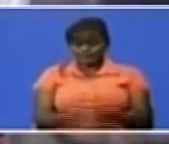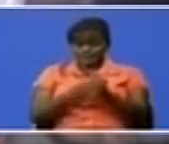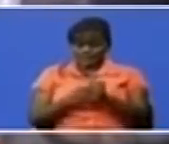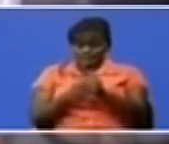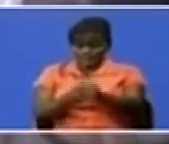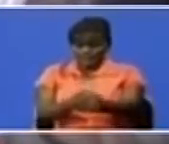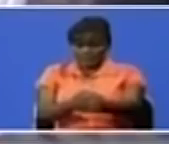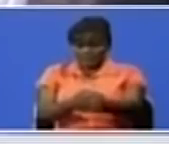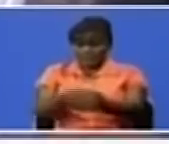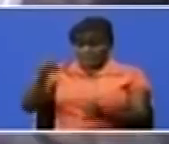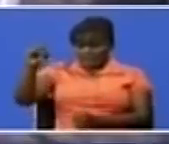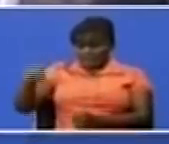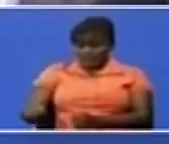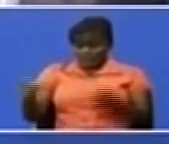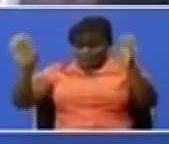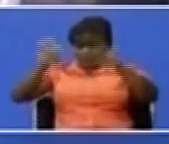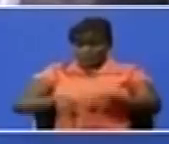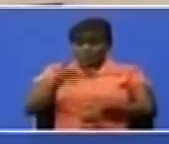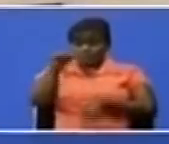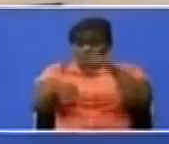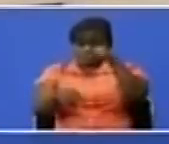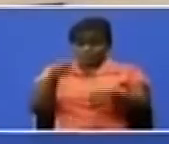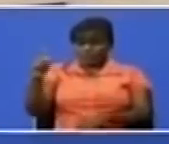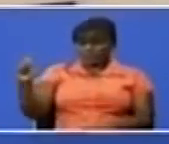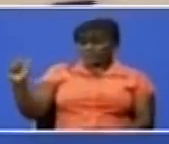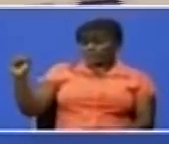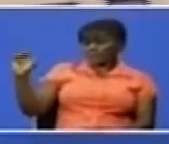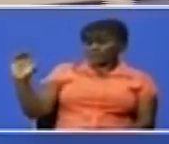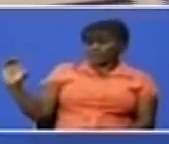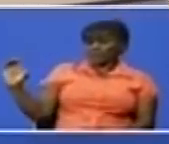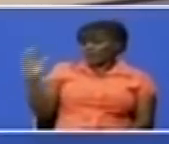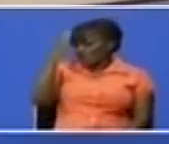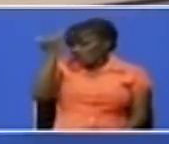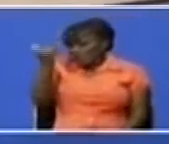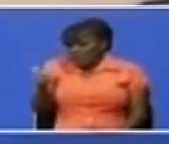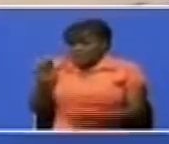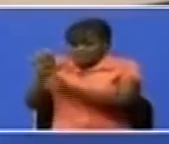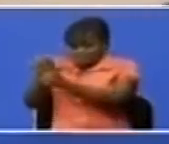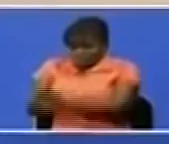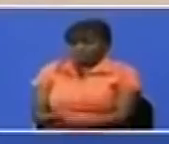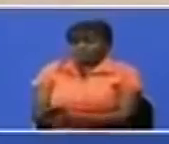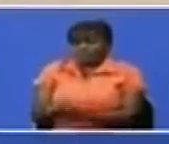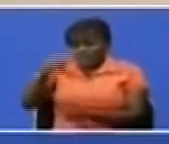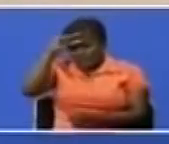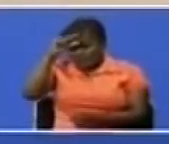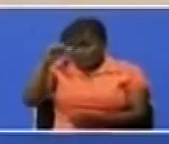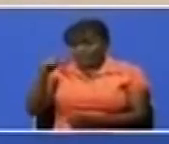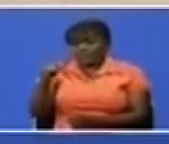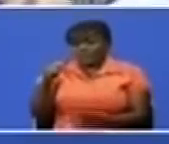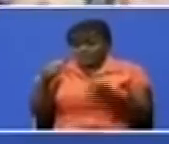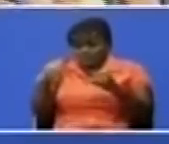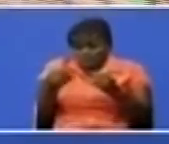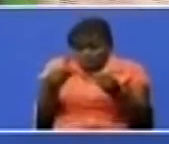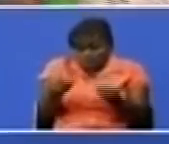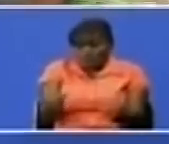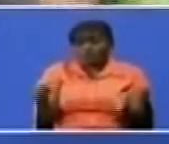Viongozi wa eneo la South Rift wameikashifu tume ya huduma kwa walimu TSC kwa kuhujumu juhudi za serikali ya Jubilee kutatua